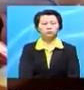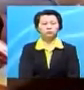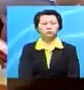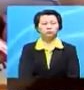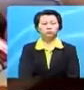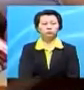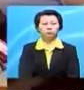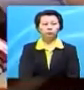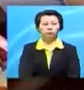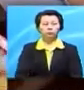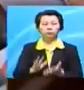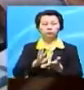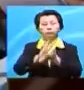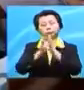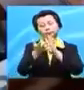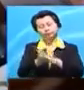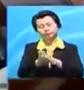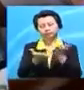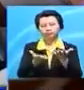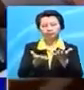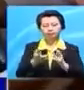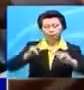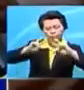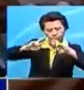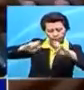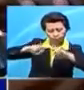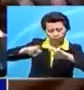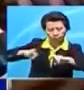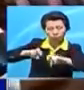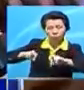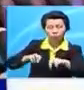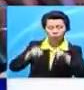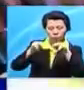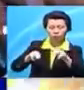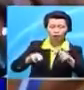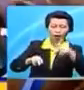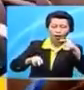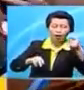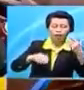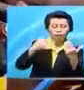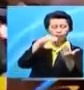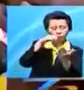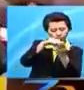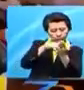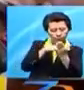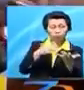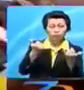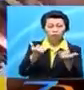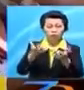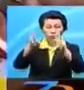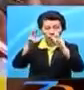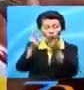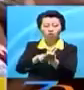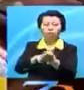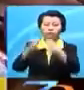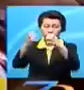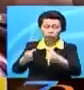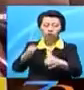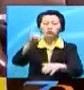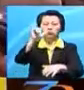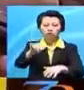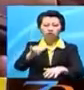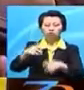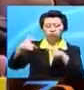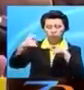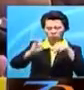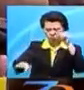So the investigation team is looking into other details now. Now it's confirmed belong to MH370.